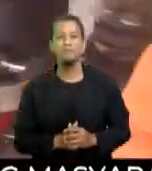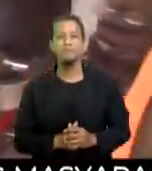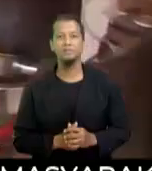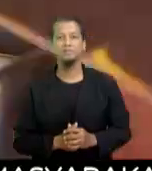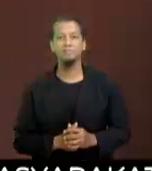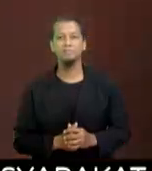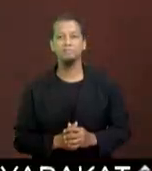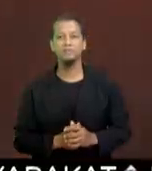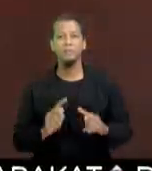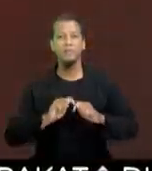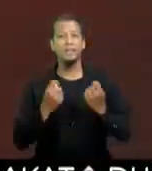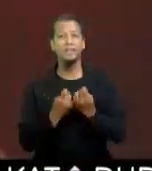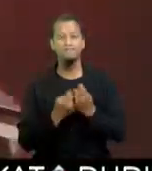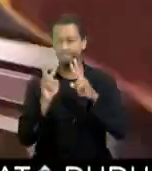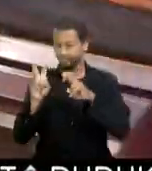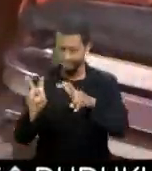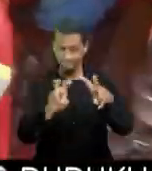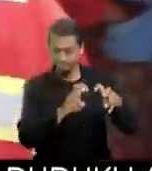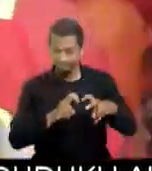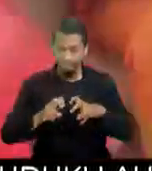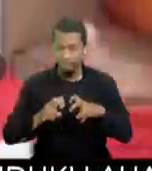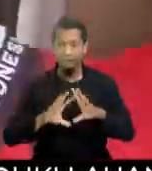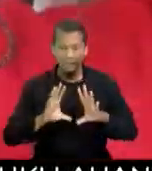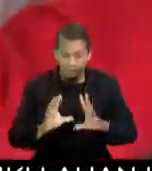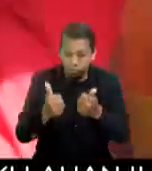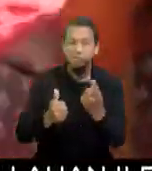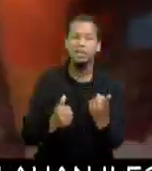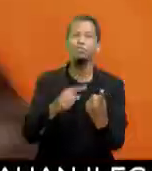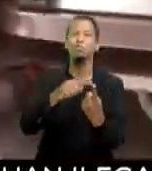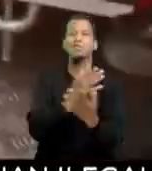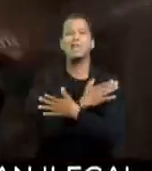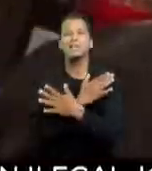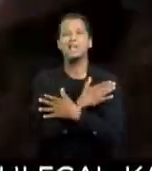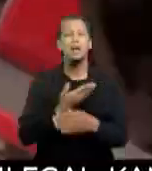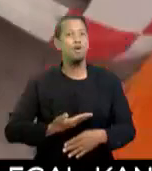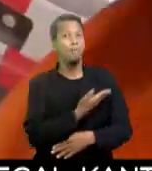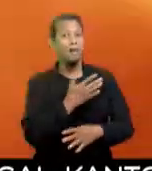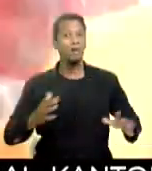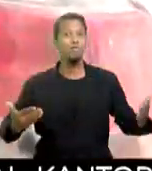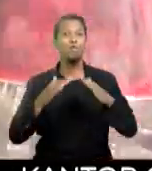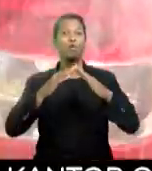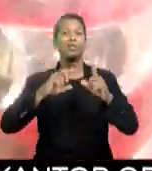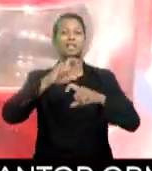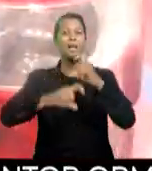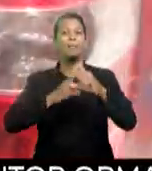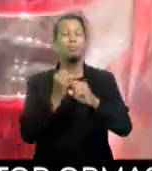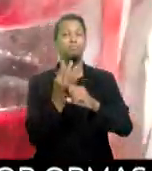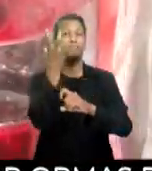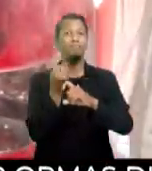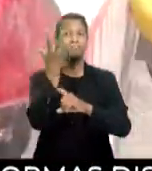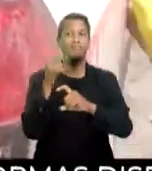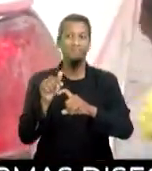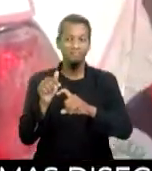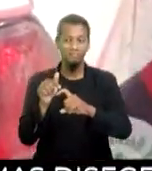Tim SAR gabungan kembali menemukan satu jenazah korban erupsi Gunung Semeru pada Senin siang. Jenazah ditemukan di Dusun Kampung Renteng,